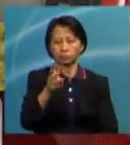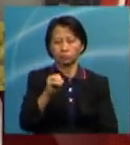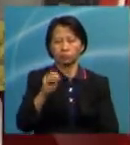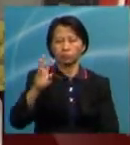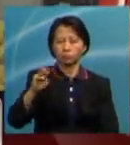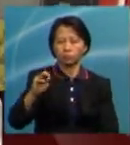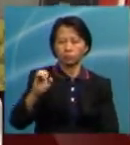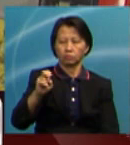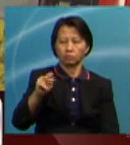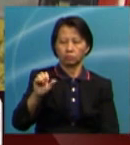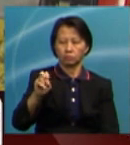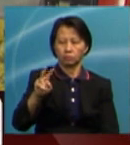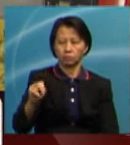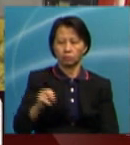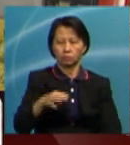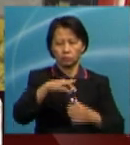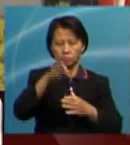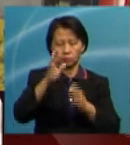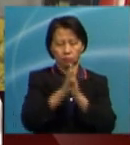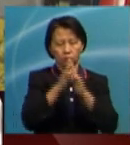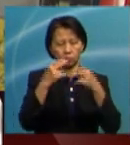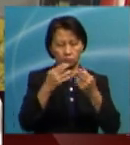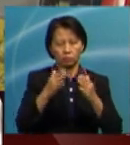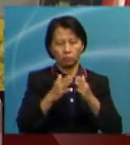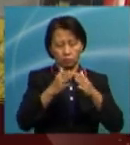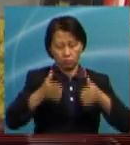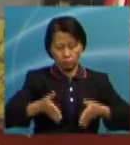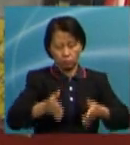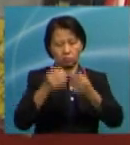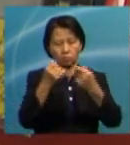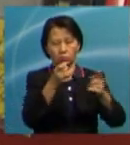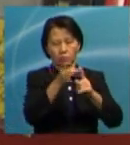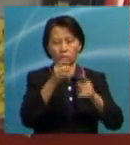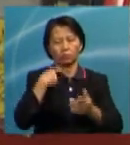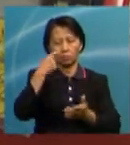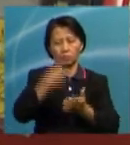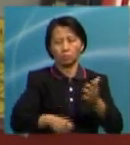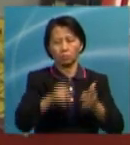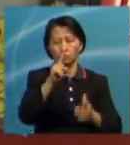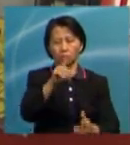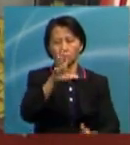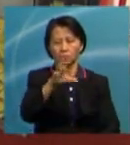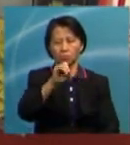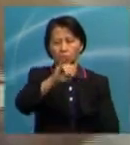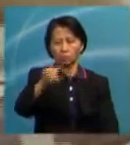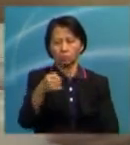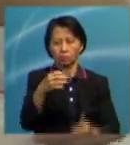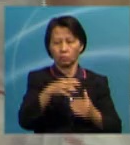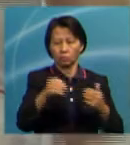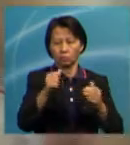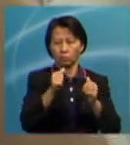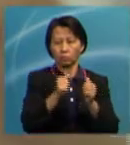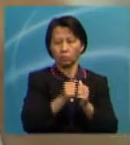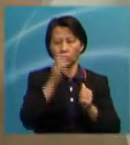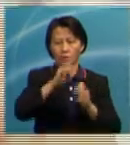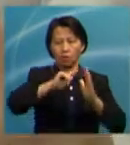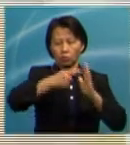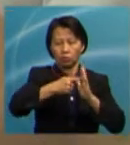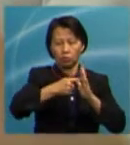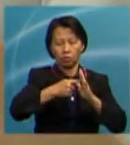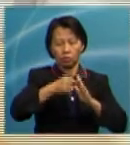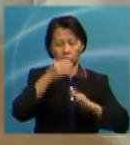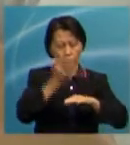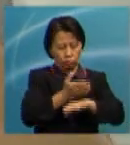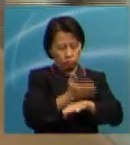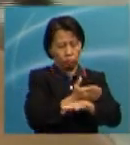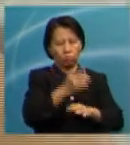Besi unit baru Perumahan Razak Mansion Jalan Sungai Besi ini bakal menelan kos 150 juta dan akan mula dibangunkan